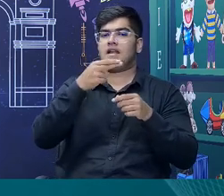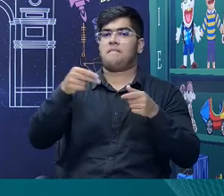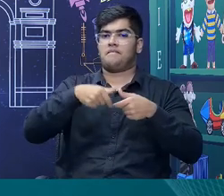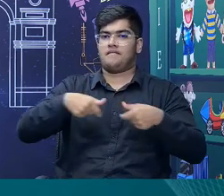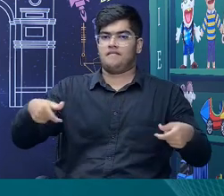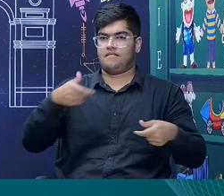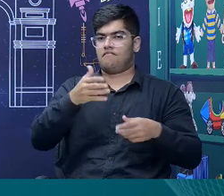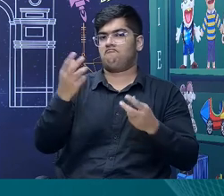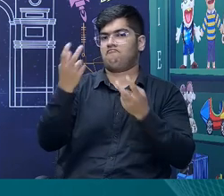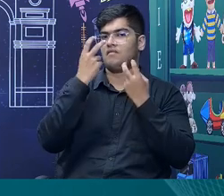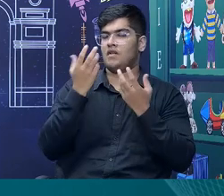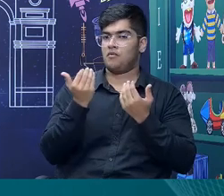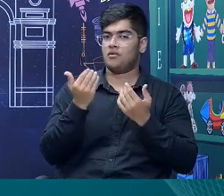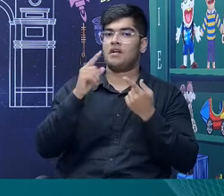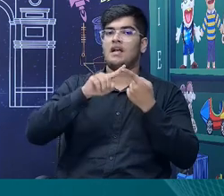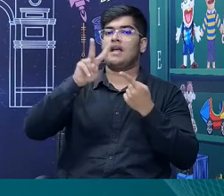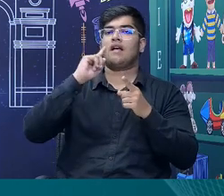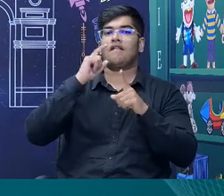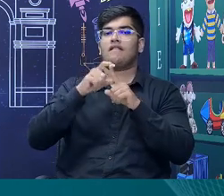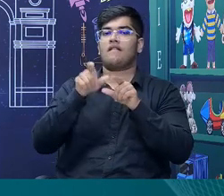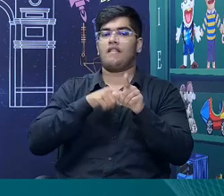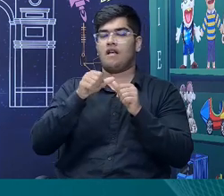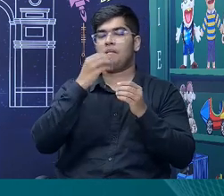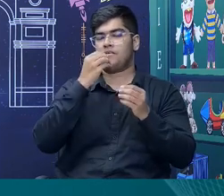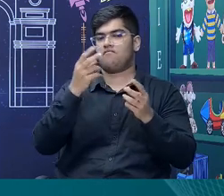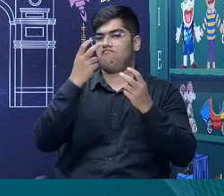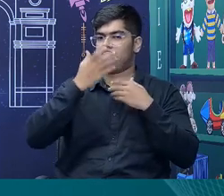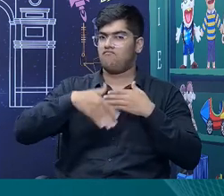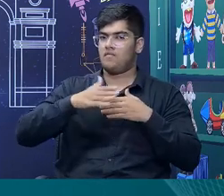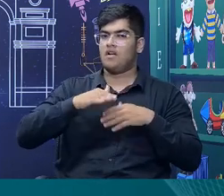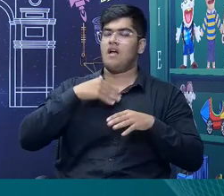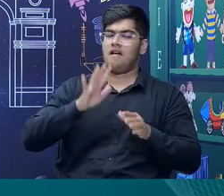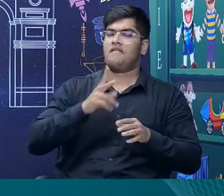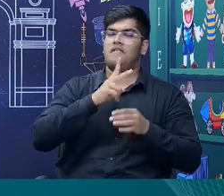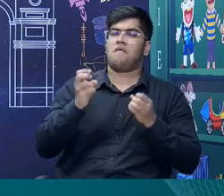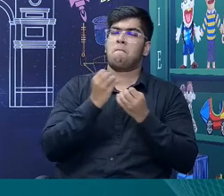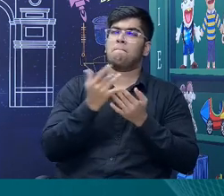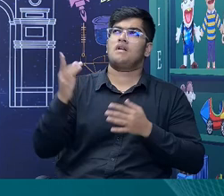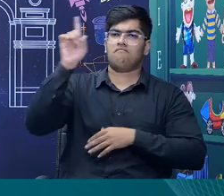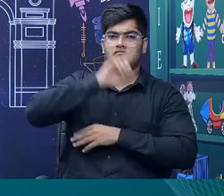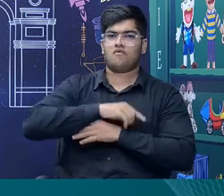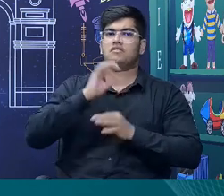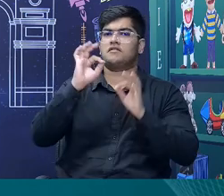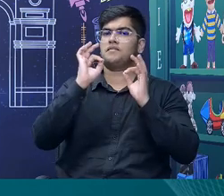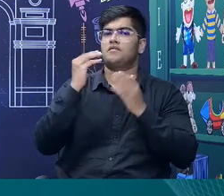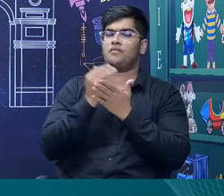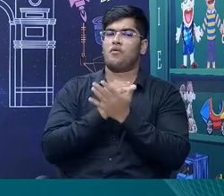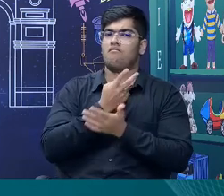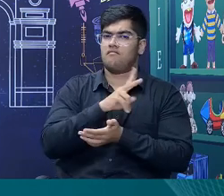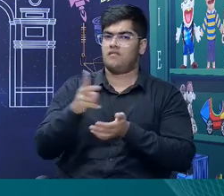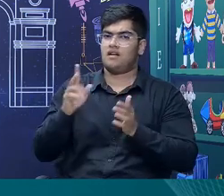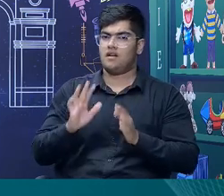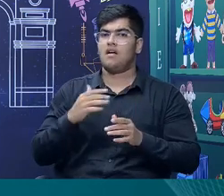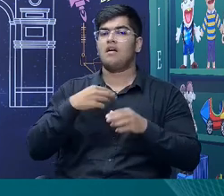पर आप आई विद्या चैनल देखते रहिए क्योंकि अभी पूरे दिन में हमारे पास है आप सभी के लिए बहुत सारे कार्यक्रम और हम